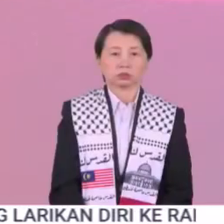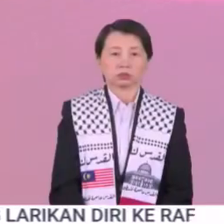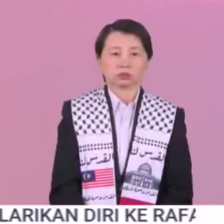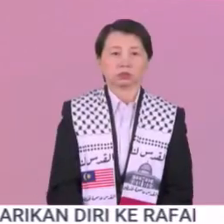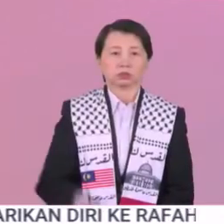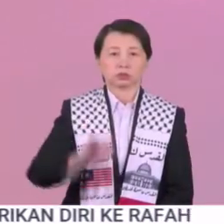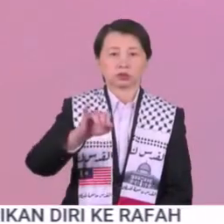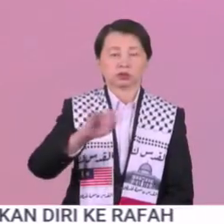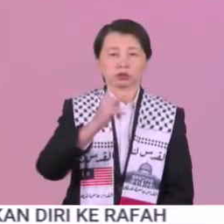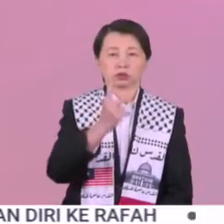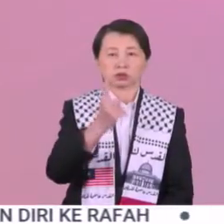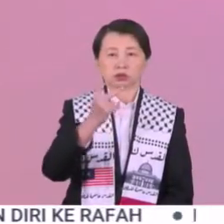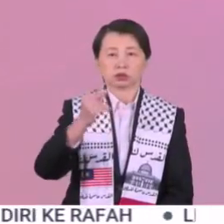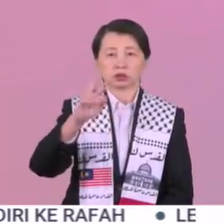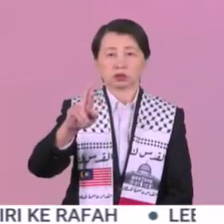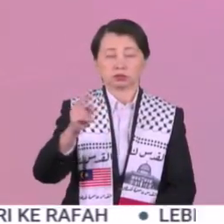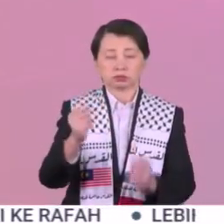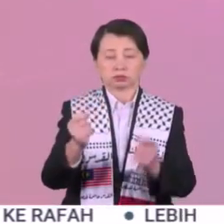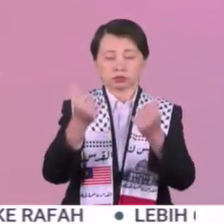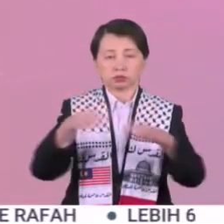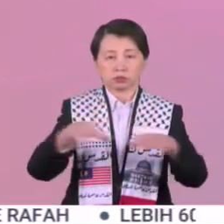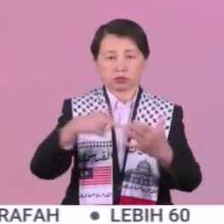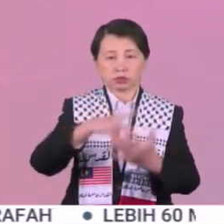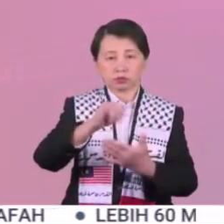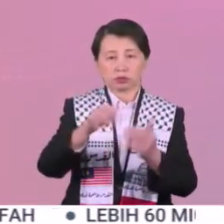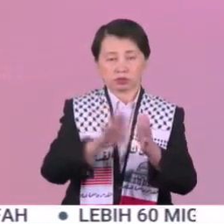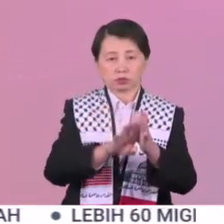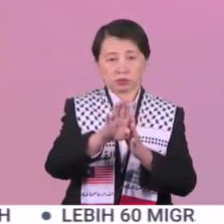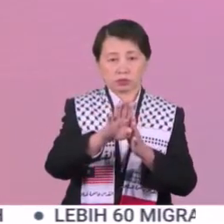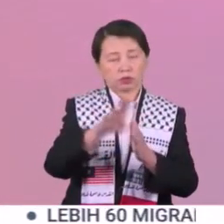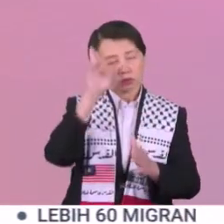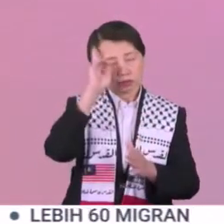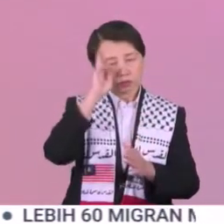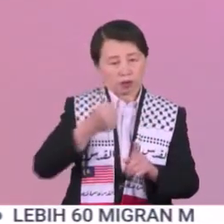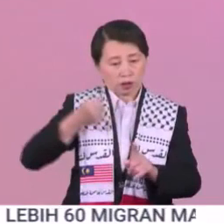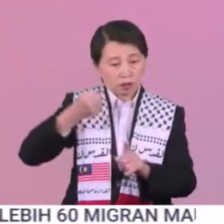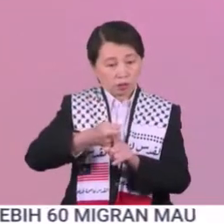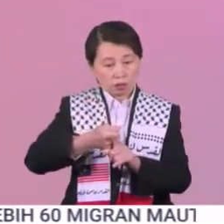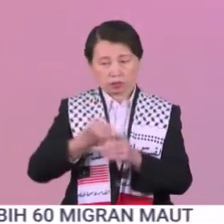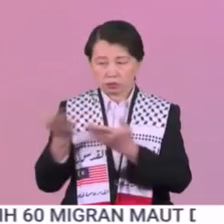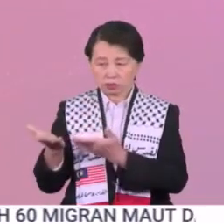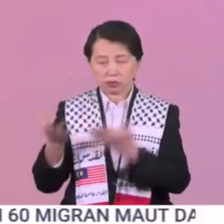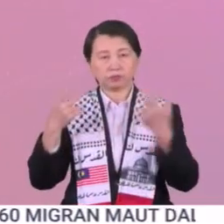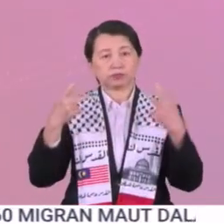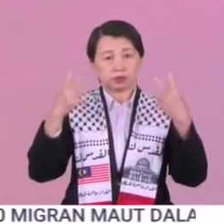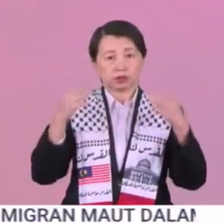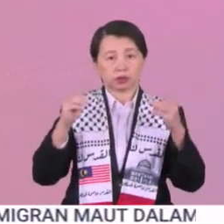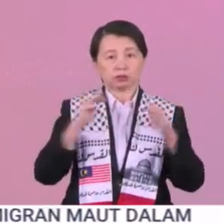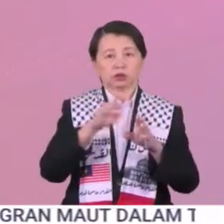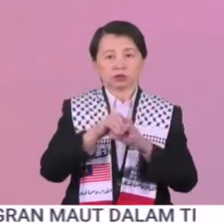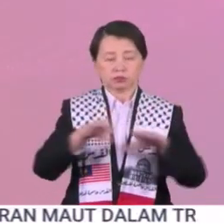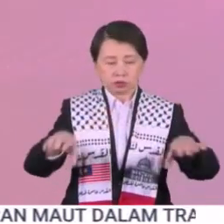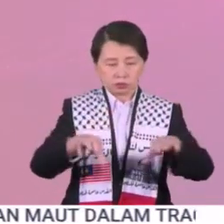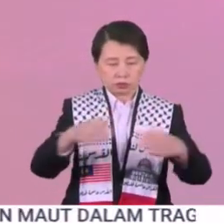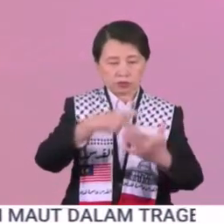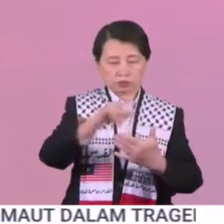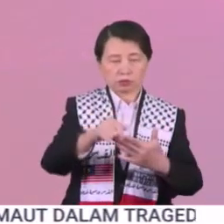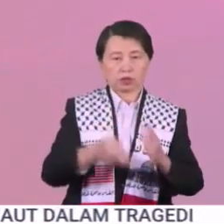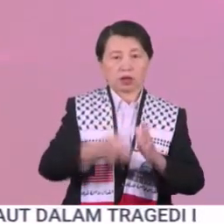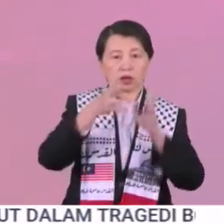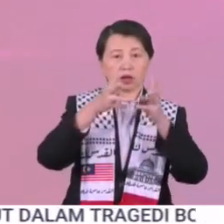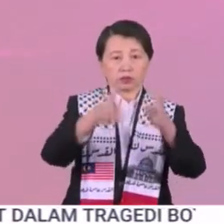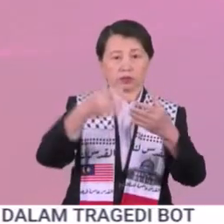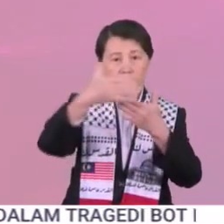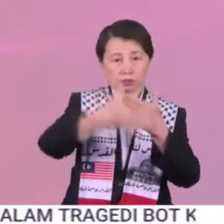Kementerian Kerja Raya KKR akan percepat pelaksanaan projek pembangunan seperti mana diarah Perdana Menteri Dato' Sri Anwar Ibrahim, yang termasuk pelaksanaan projek Lebuh Raya